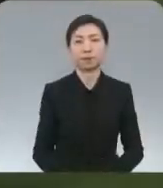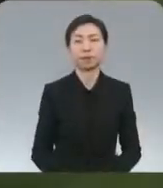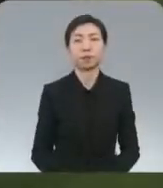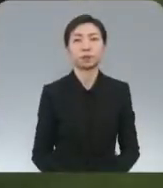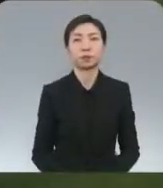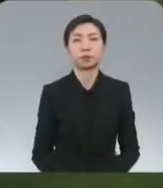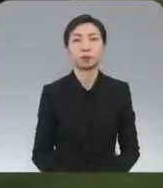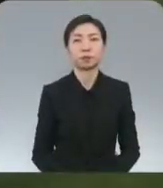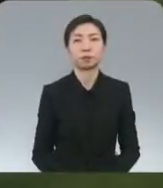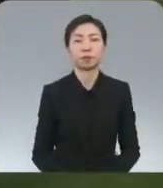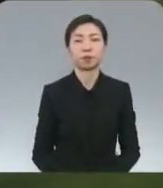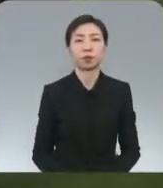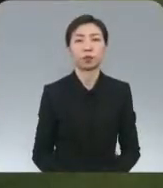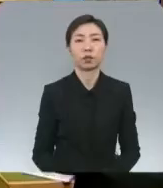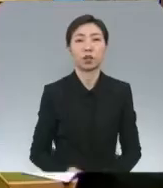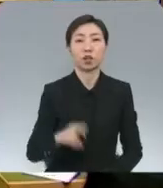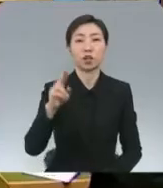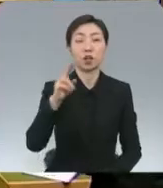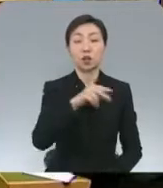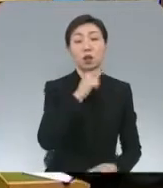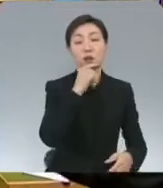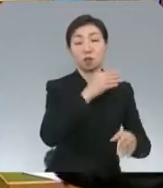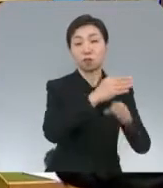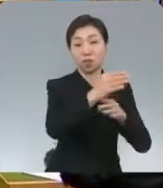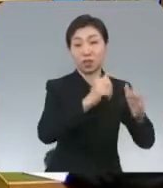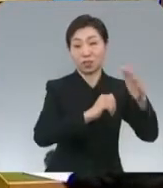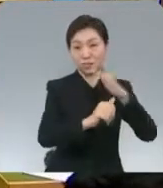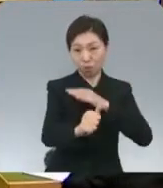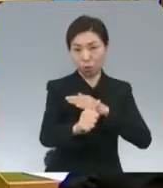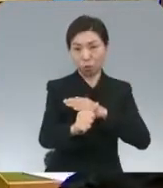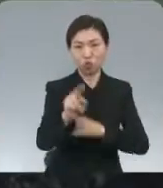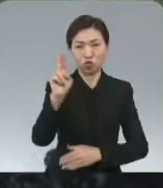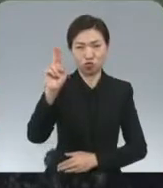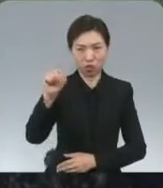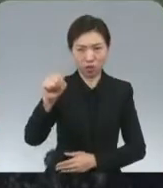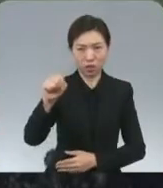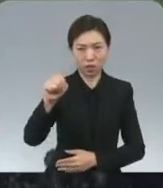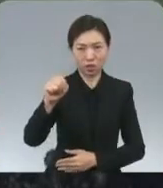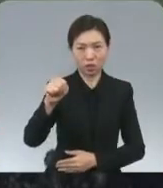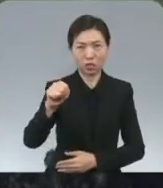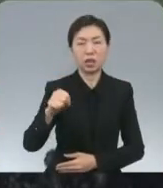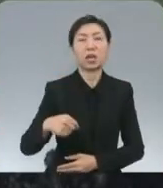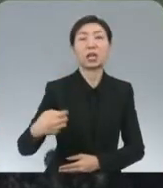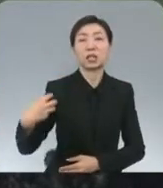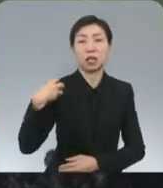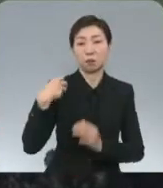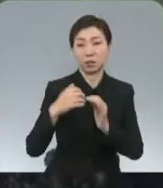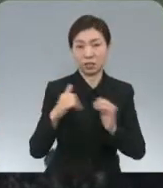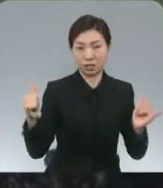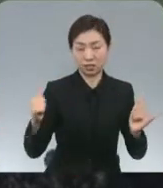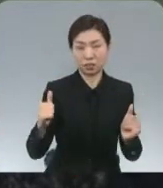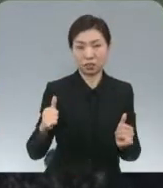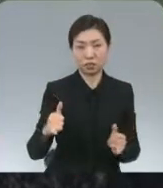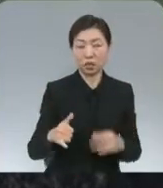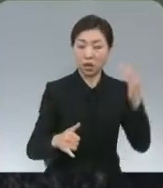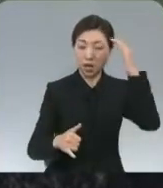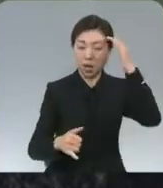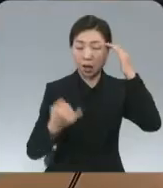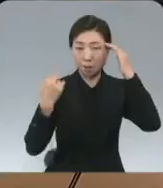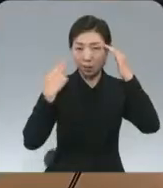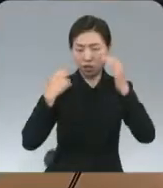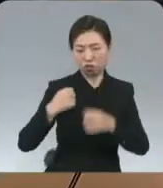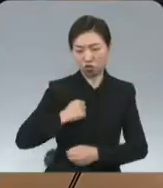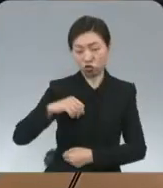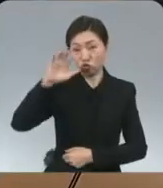duta besar Korea Utara untuk perserikatan bangsa-bangsa Kim song mengeluarkan pernyataan keras mengecam latihan militer gabungan Korea Selatan dan Amerika